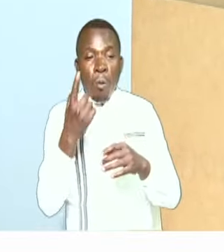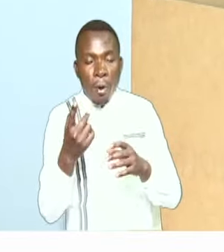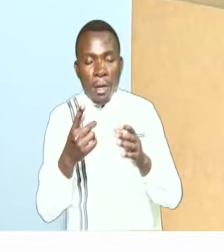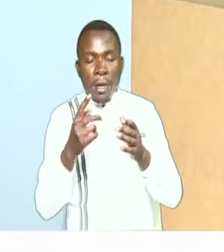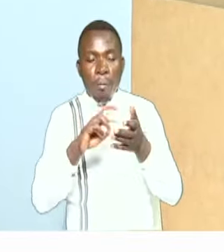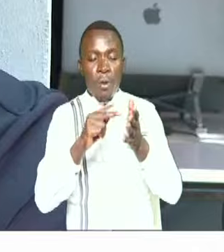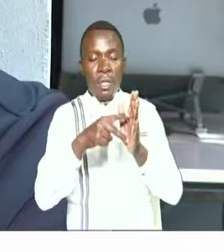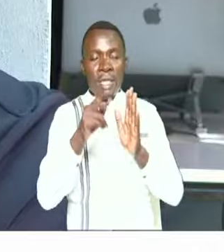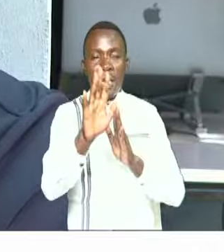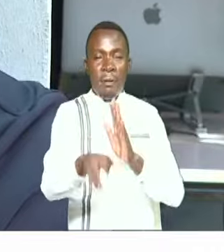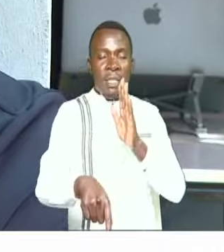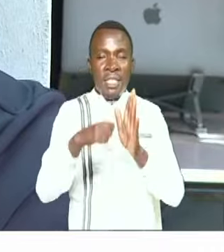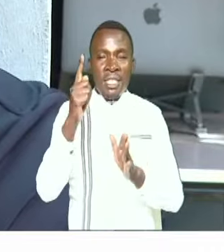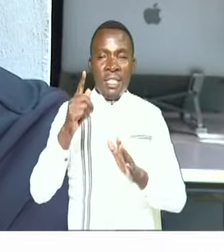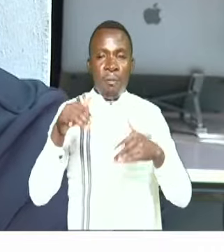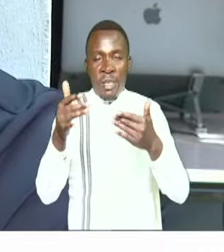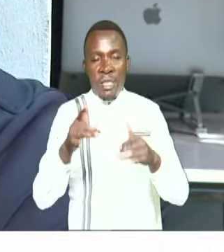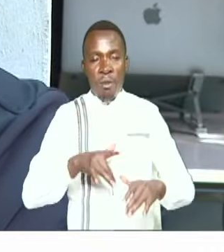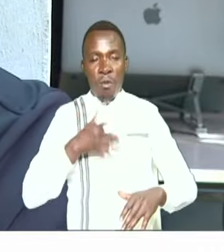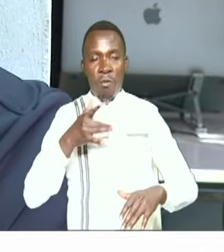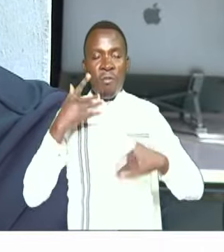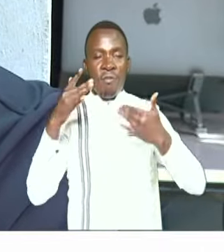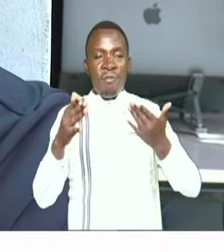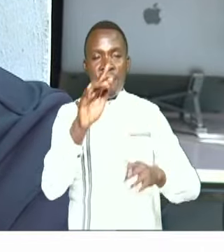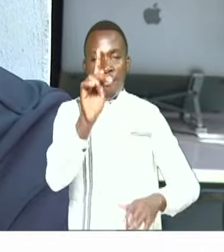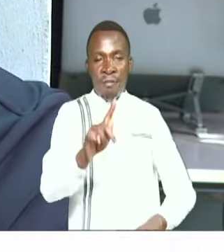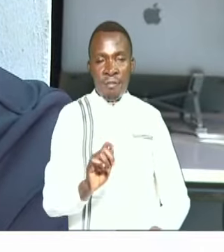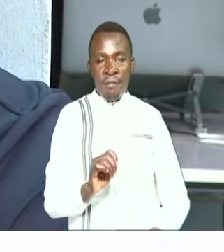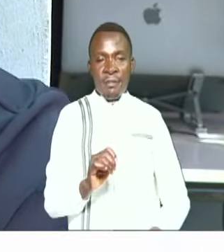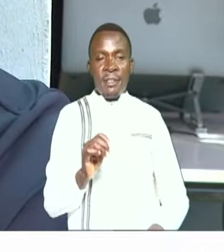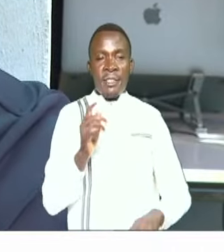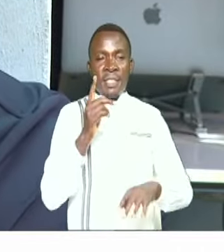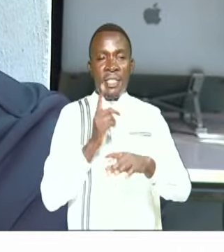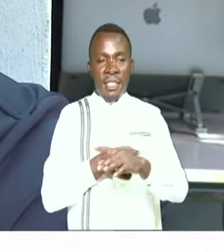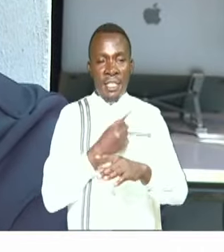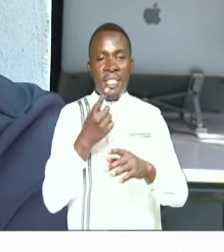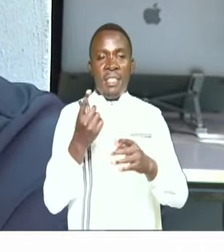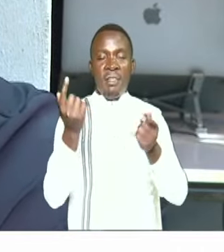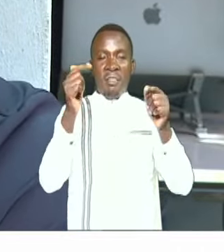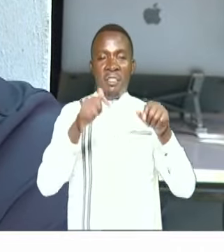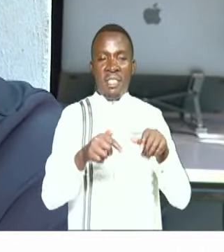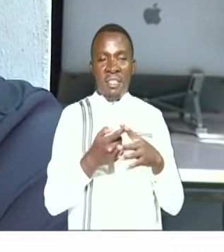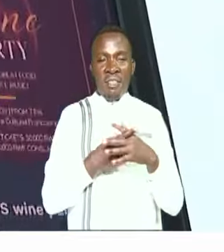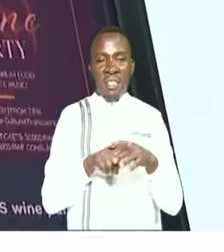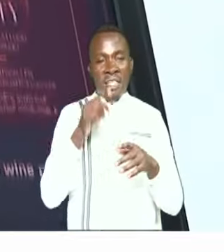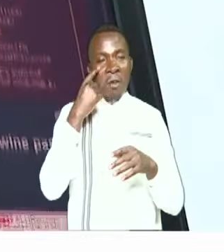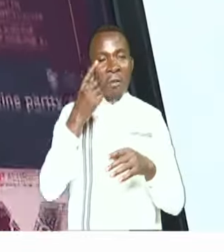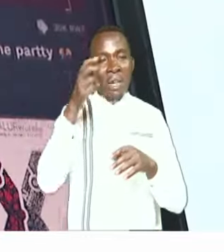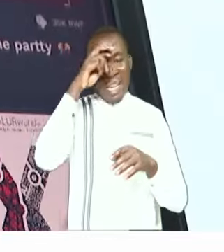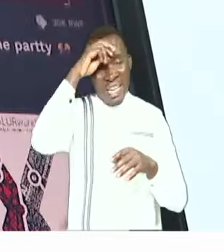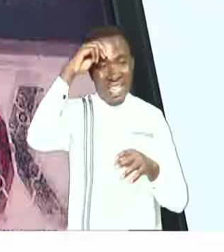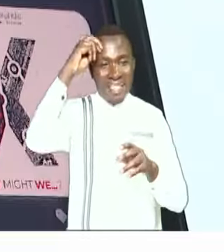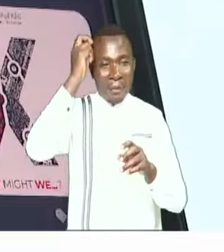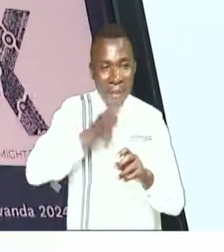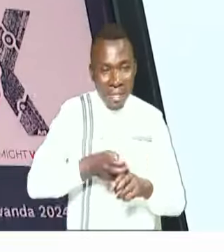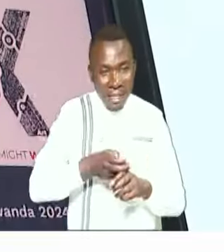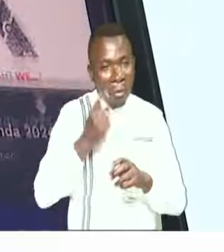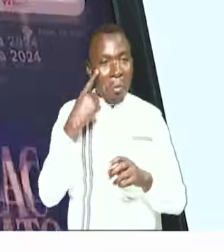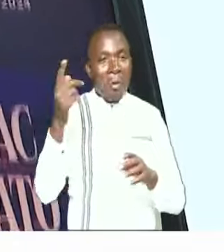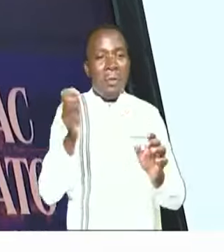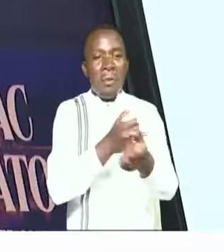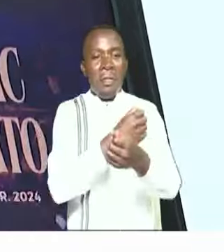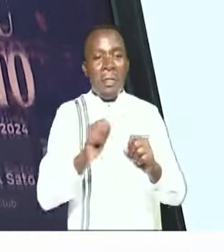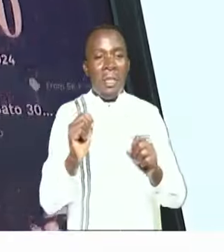gihe iyo ujya gutangira biba bigoye ntabwo wumva bizanashoboka rero iyo ubashije kubona umushinga wari